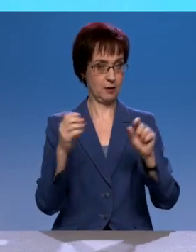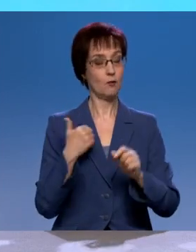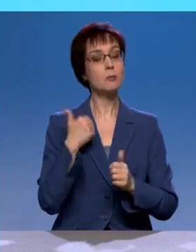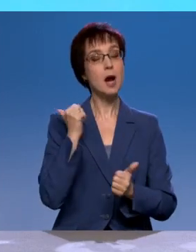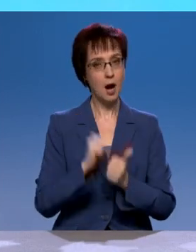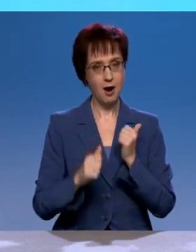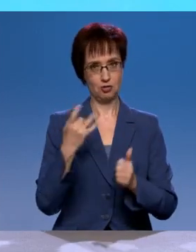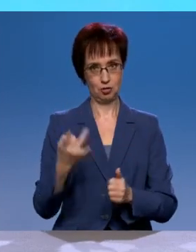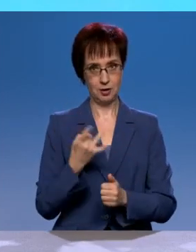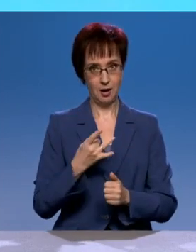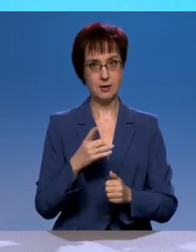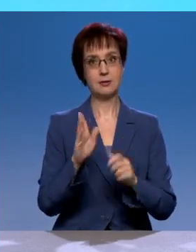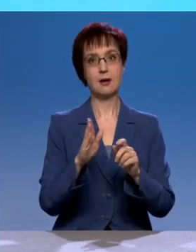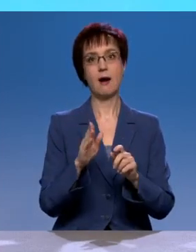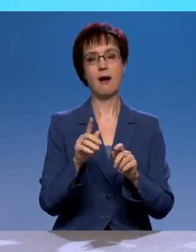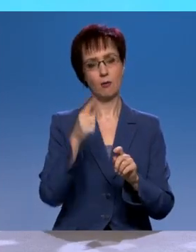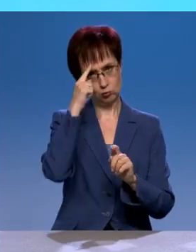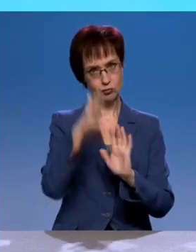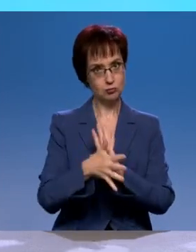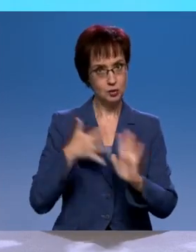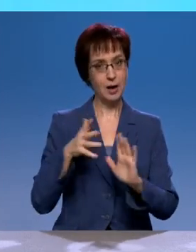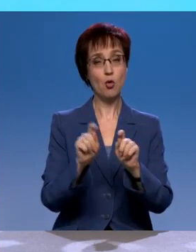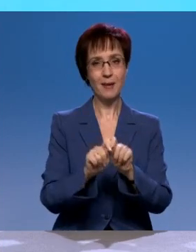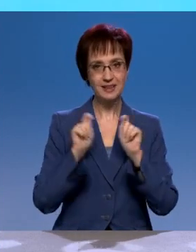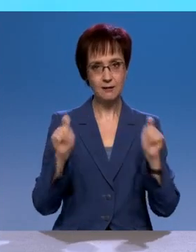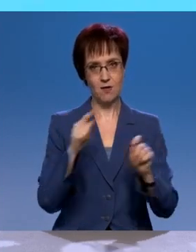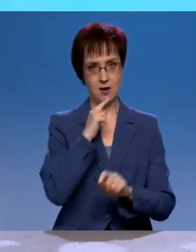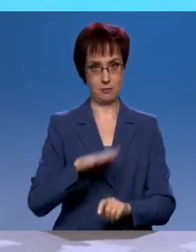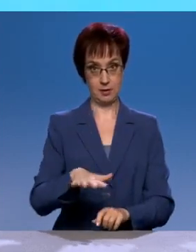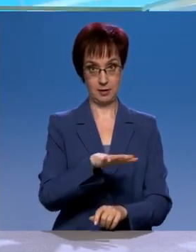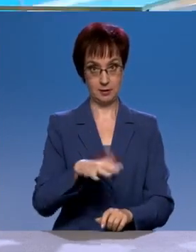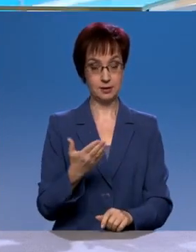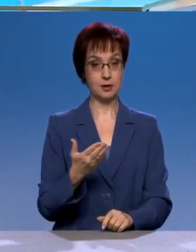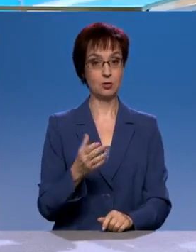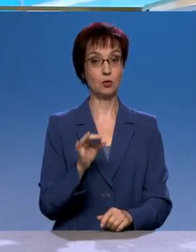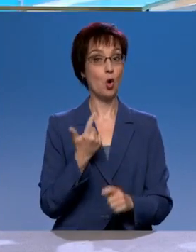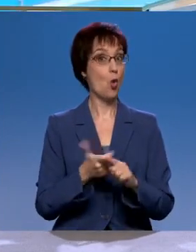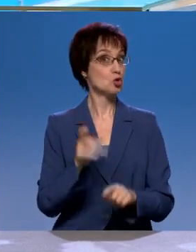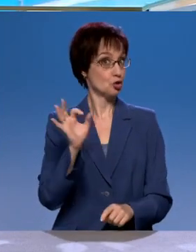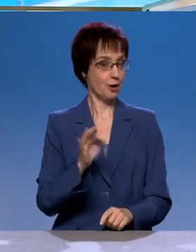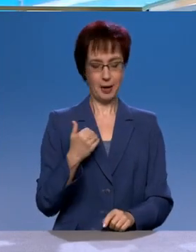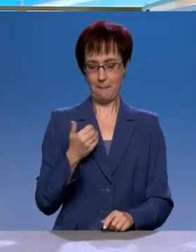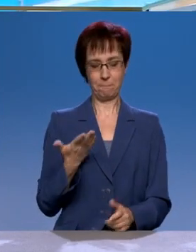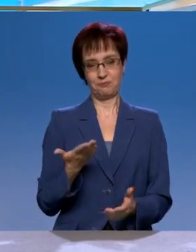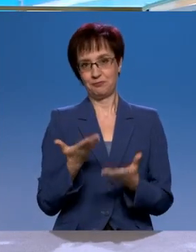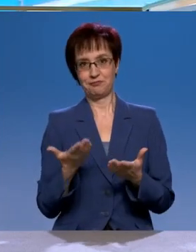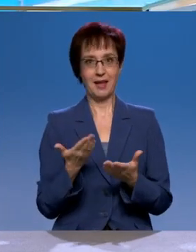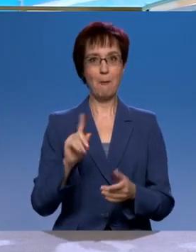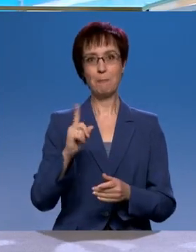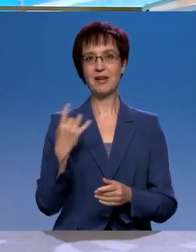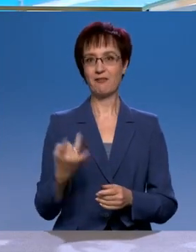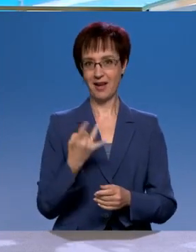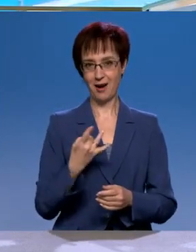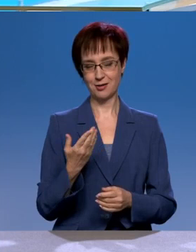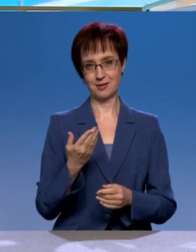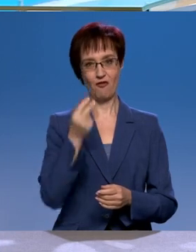И очень часто, ну, Оль, ты знаешь, вот перед тобой, я просто первый раз тут в качестве гостя, не ведущего, мне очень не хватает ноутбука,